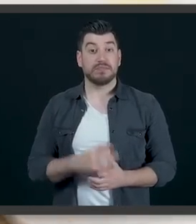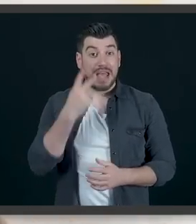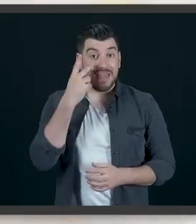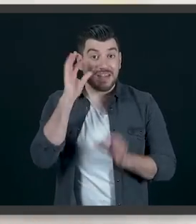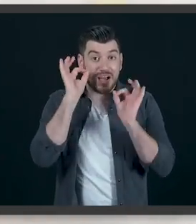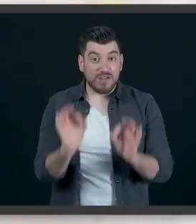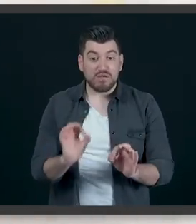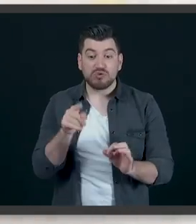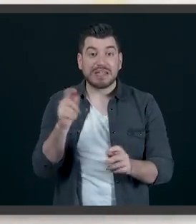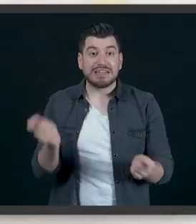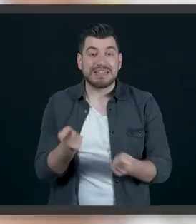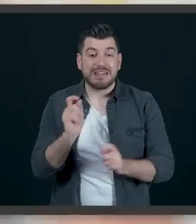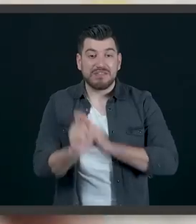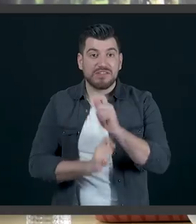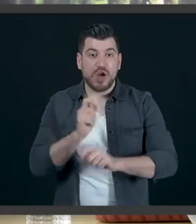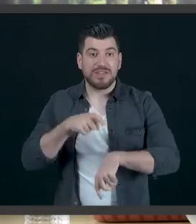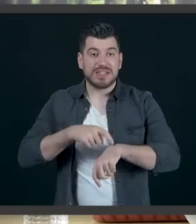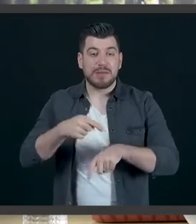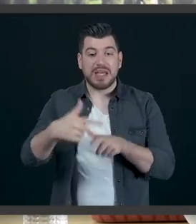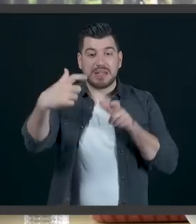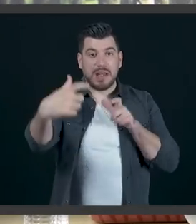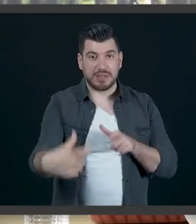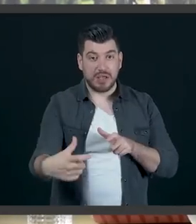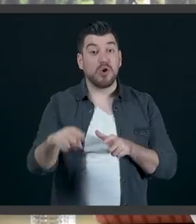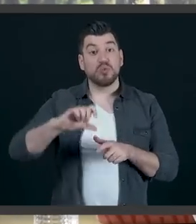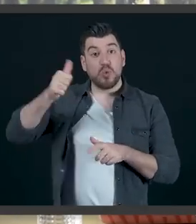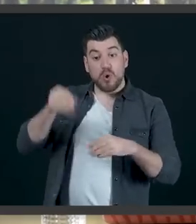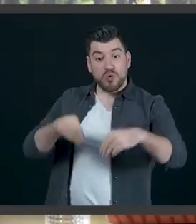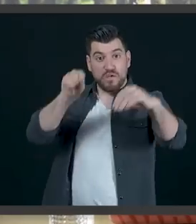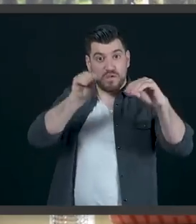Λοιπόν, δώστε βάση ακριβώς τώρα τι κάνω στο ταψάκι. Το πρώτο φύλλο